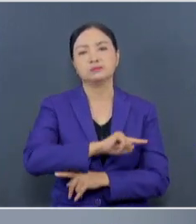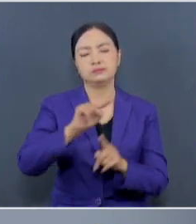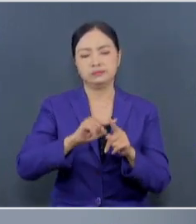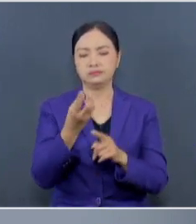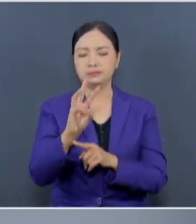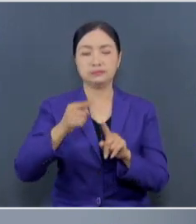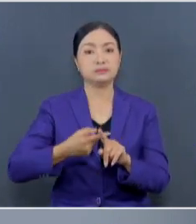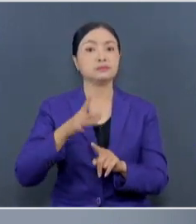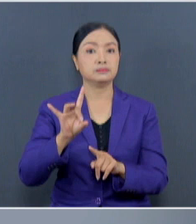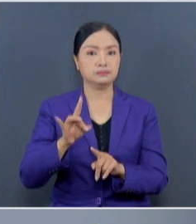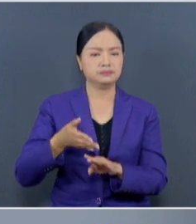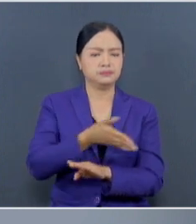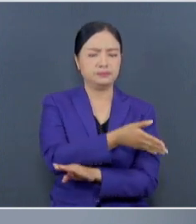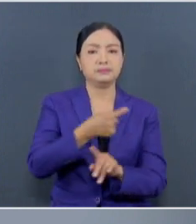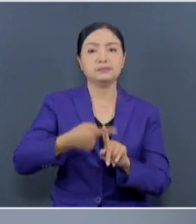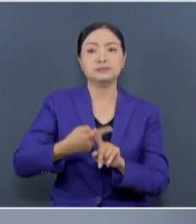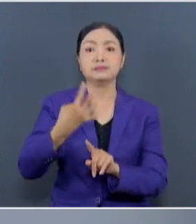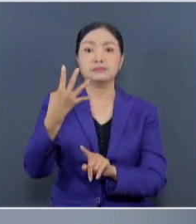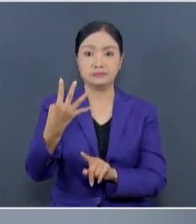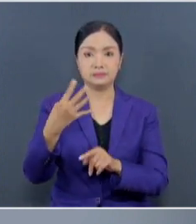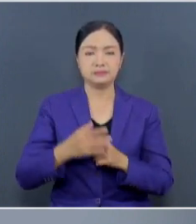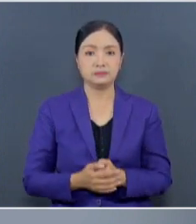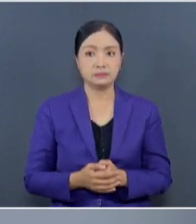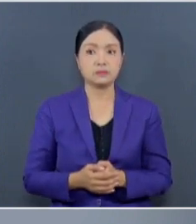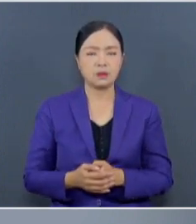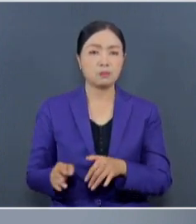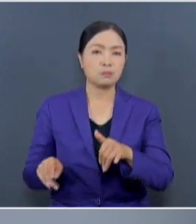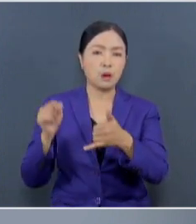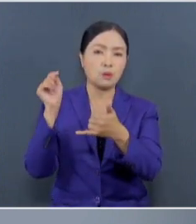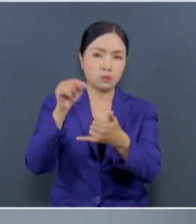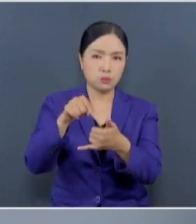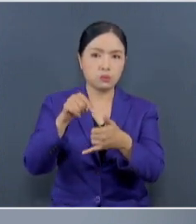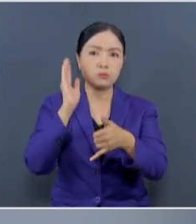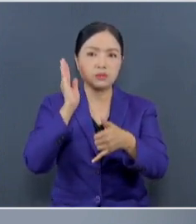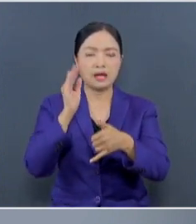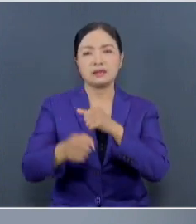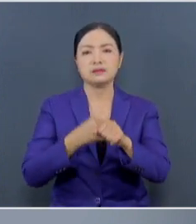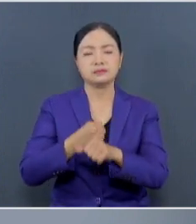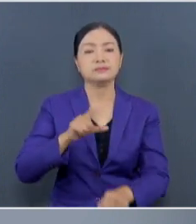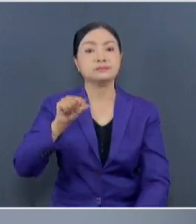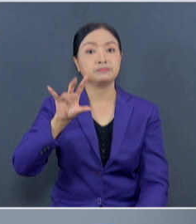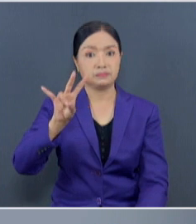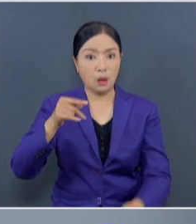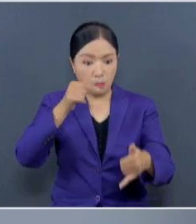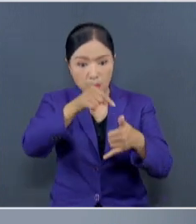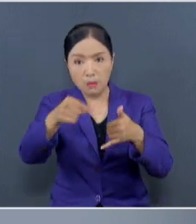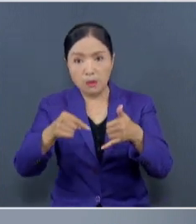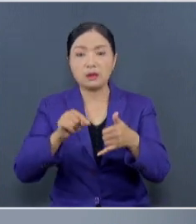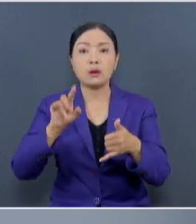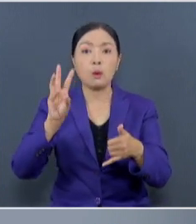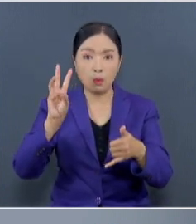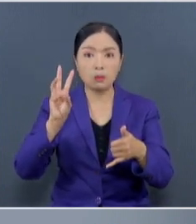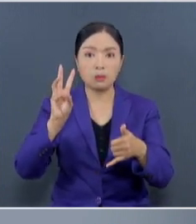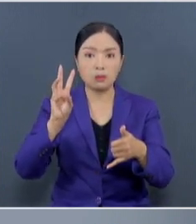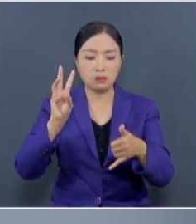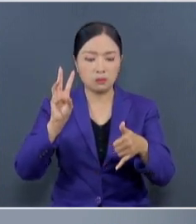2566หรือเมื่อราว 4เดือนก่อนนะครับกระสุนเนี่ยไปโดนนายธนดลอายุ 27ปีโดนถึง 6นัดฮะคุณผู้